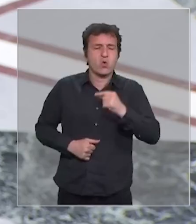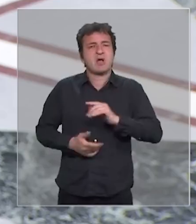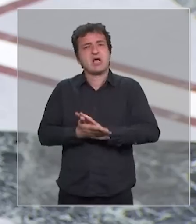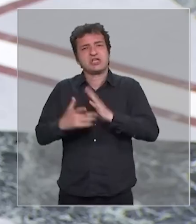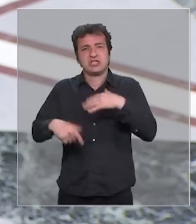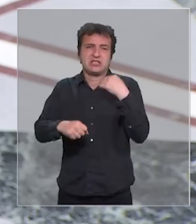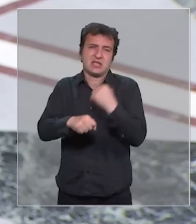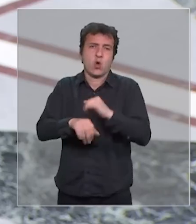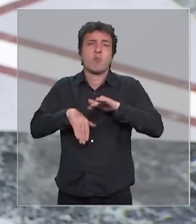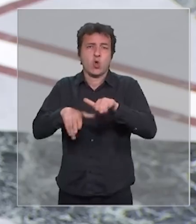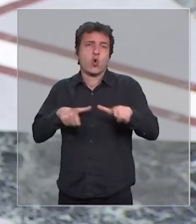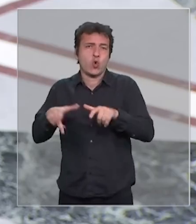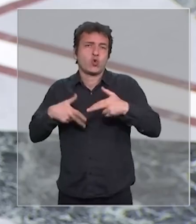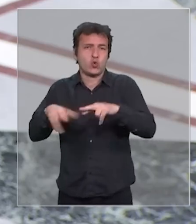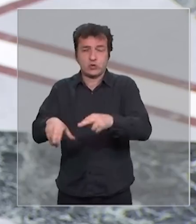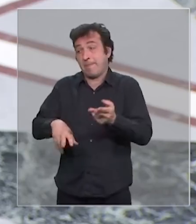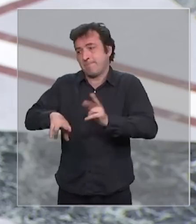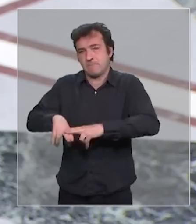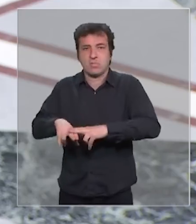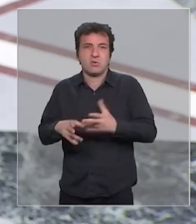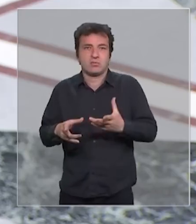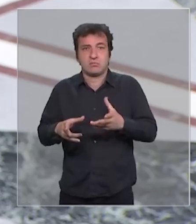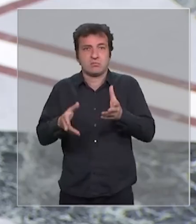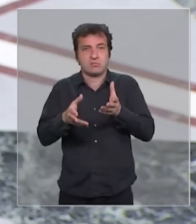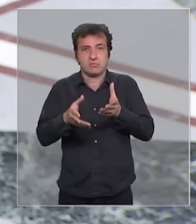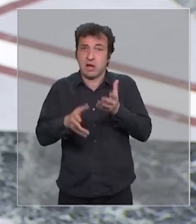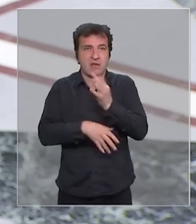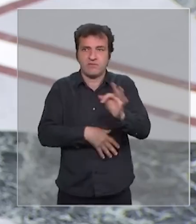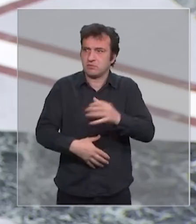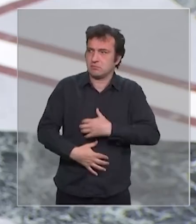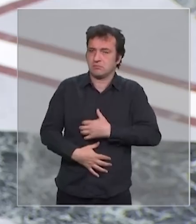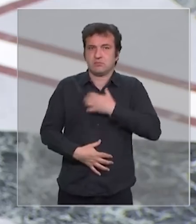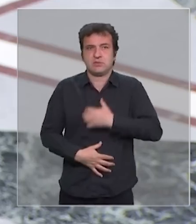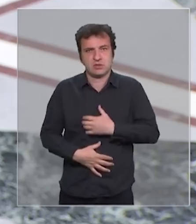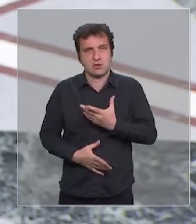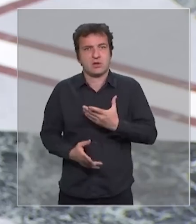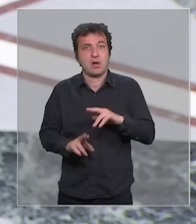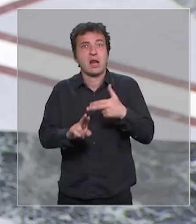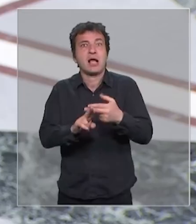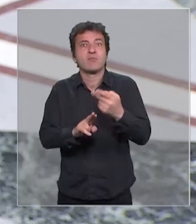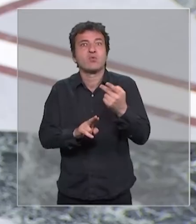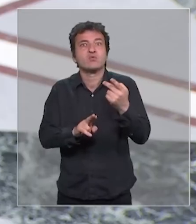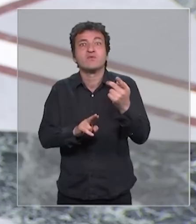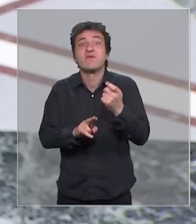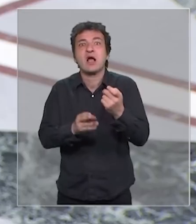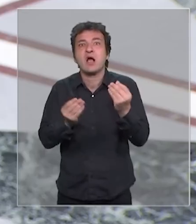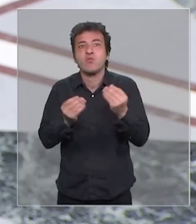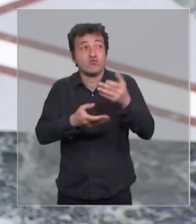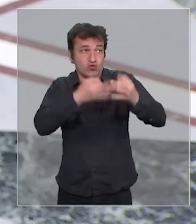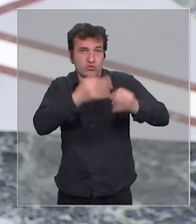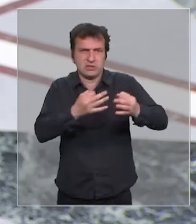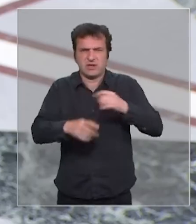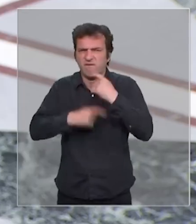notre pays. Face à ce drame, les réponses viendront de la justice et pas de la violence. Et vous l'avez dit